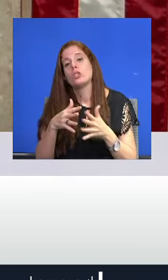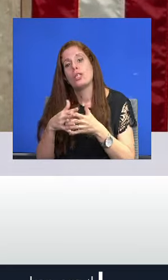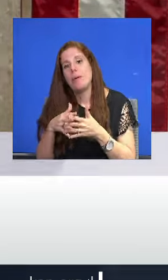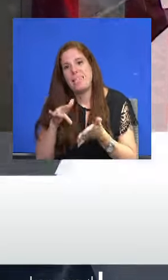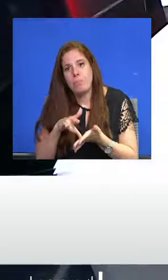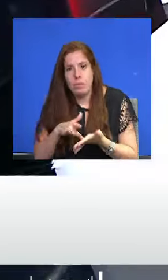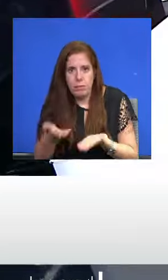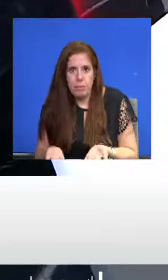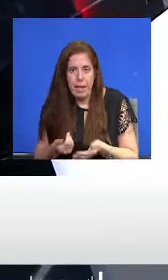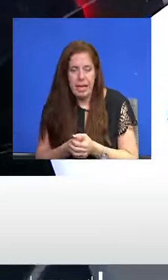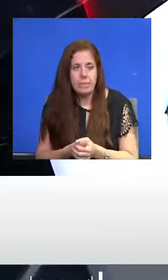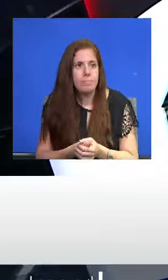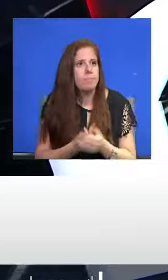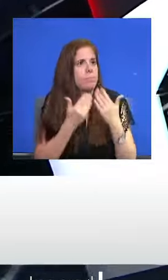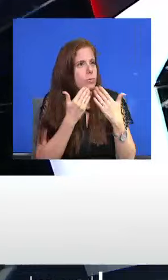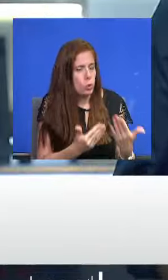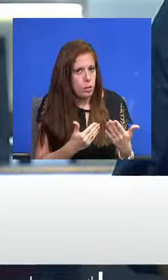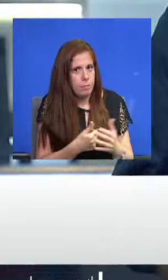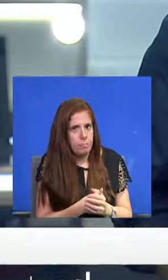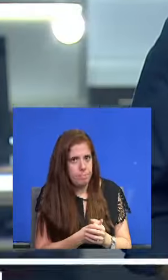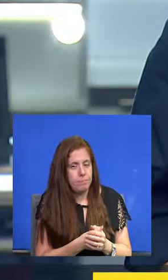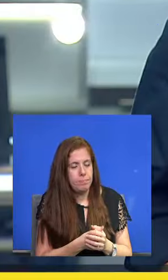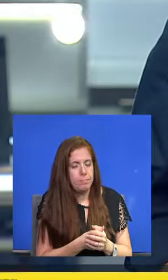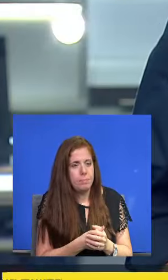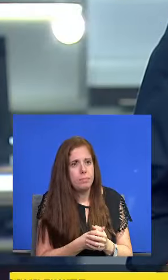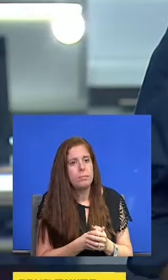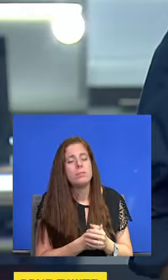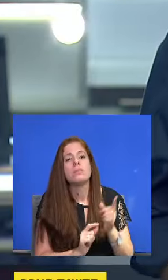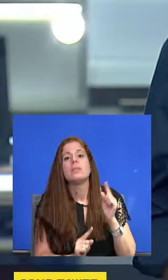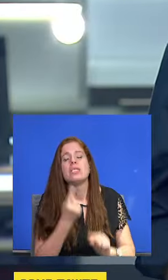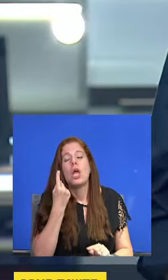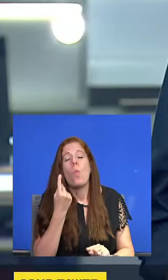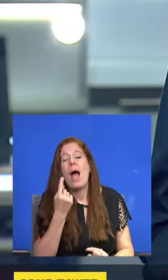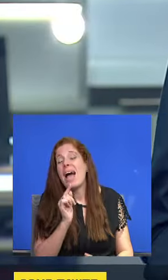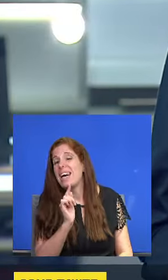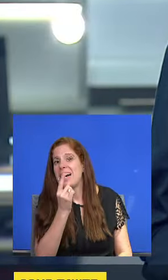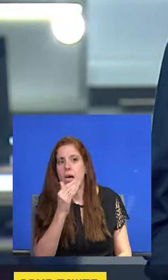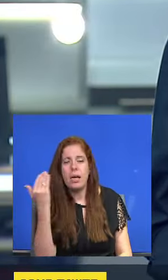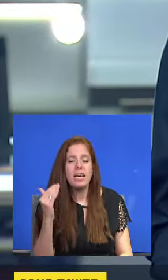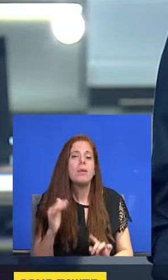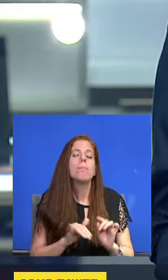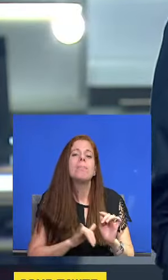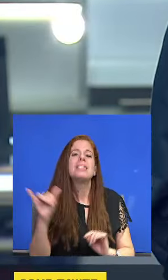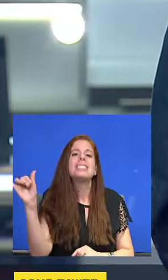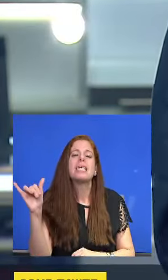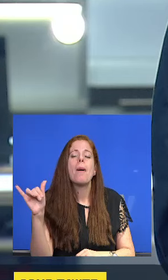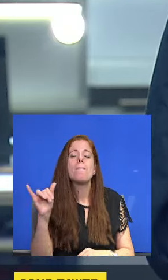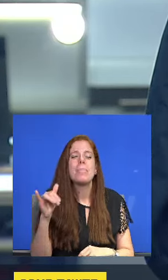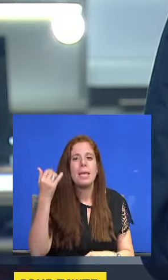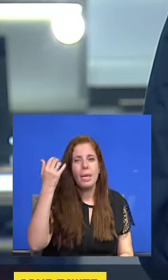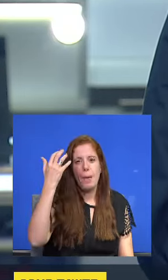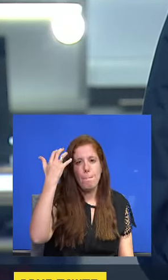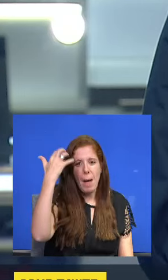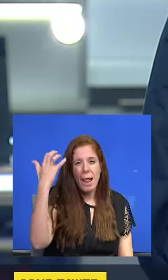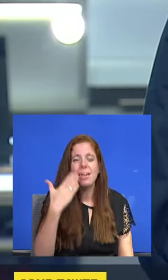הזה. תודה רבה, מואב. אירוע חריג בטיסת איזי ג'ט מברלין לישראל. נוסעת בכיסא